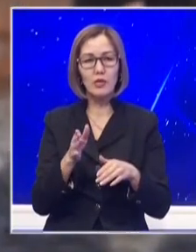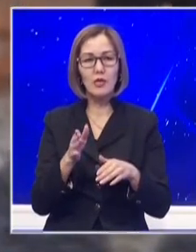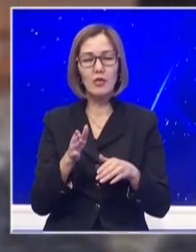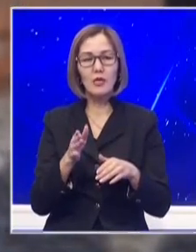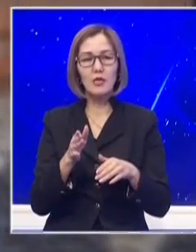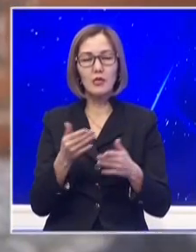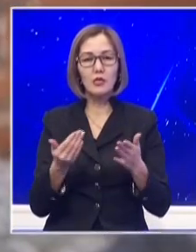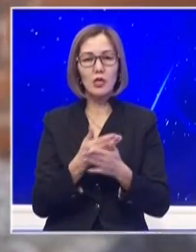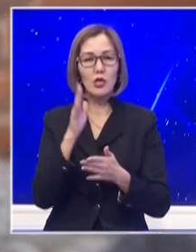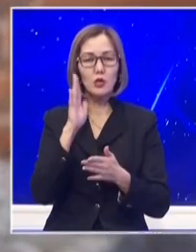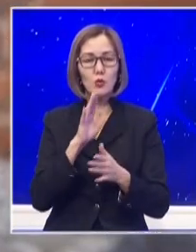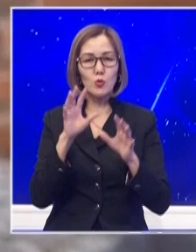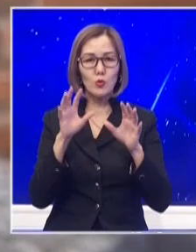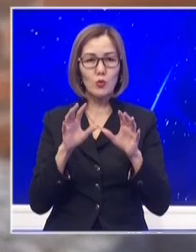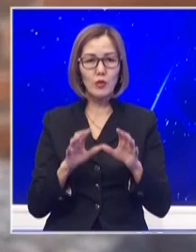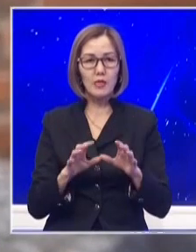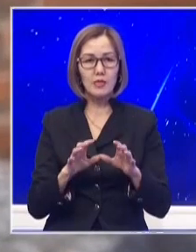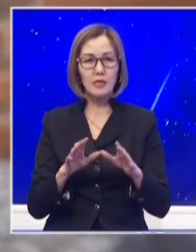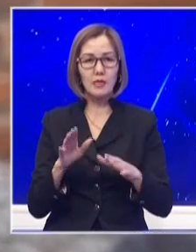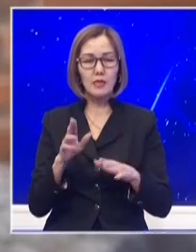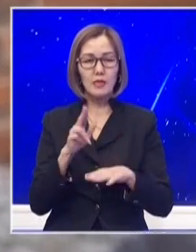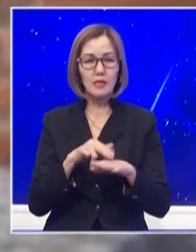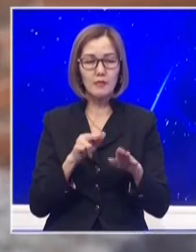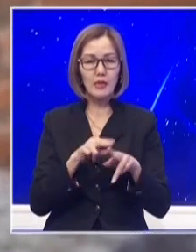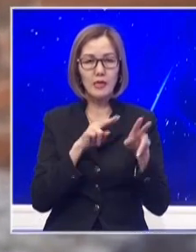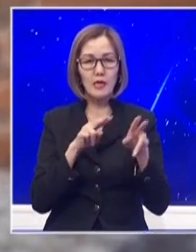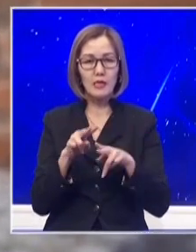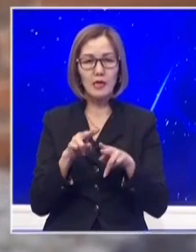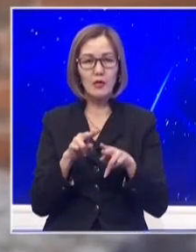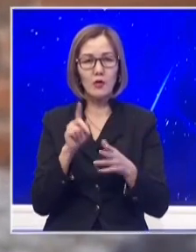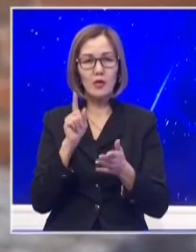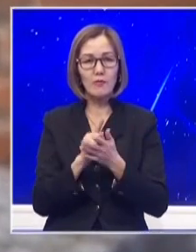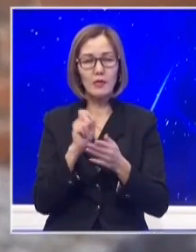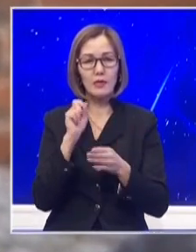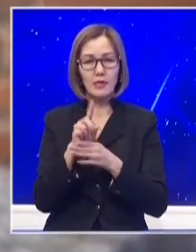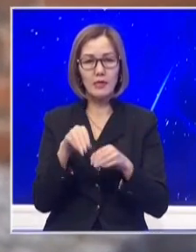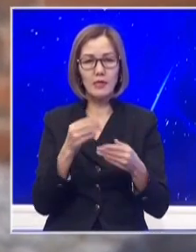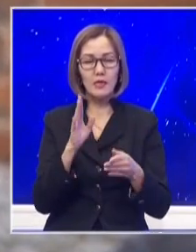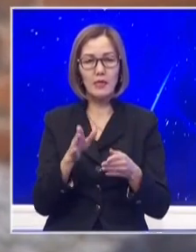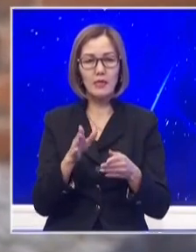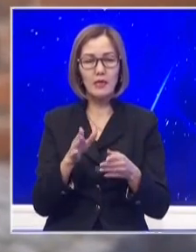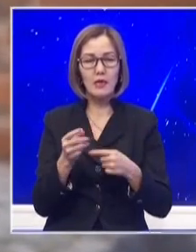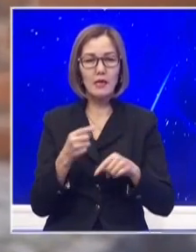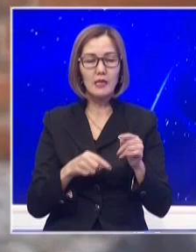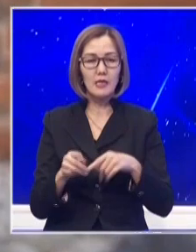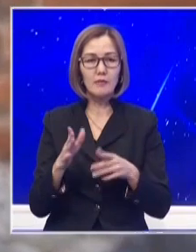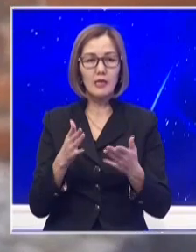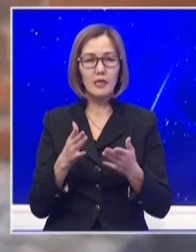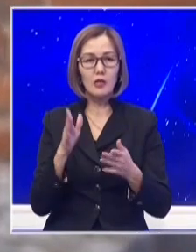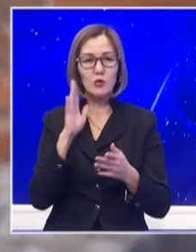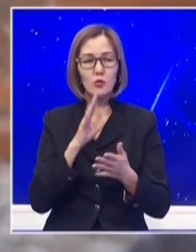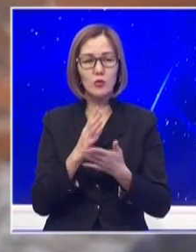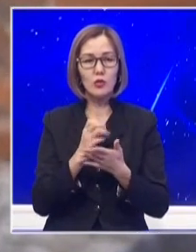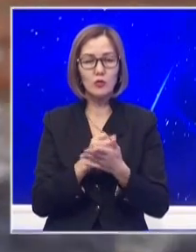қатар, жаңа су кодексінде бассейндік инспекцияларға қадағалы функциялар беруді қарастырдық. Ал кәсіпкерлік кодекс су ресурстарын